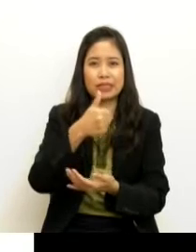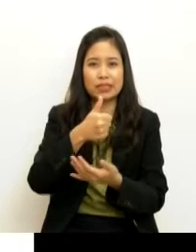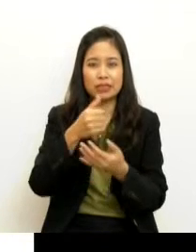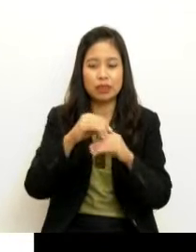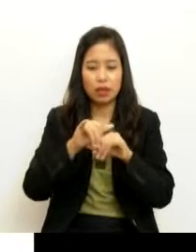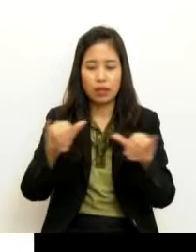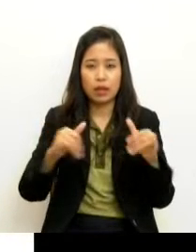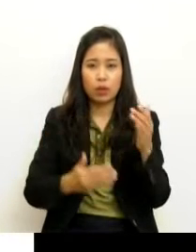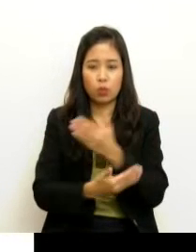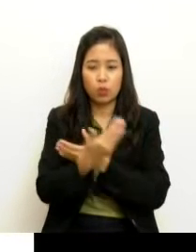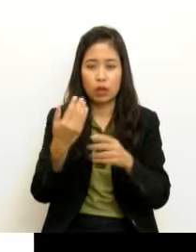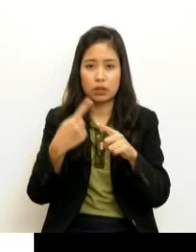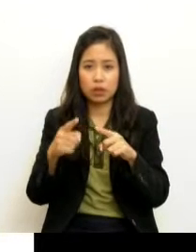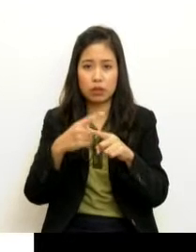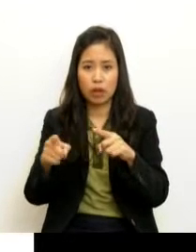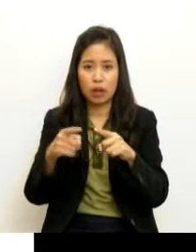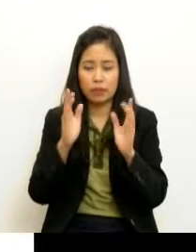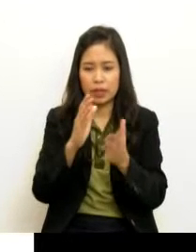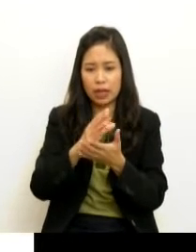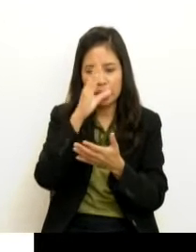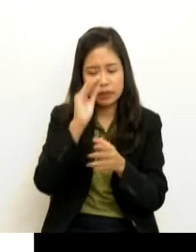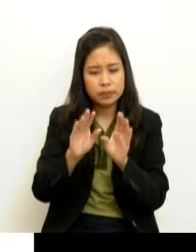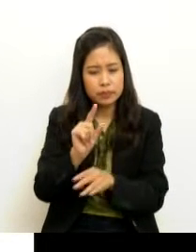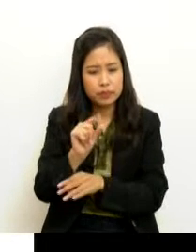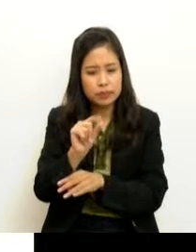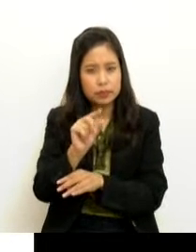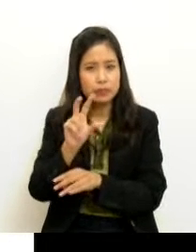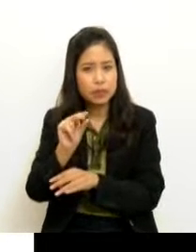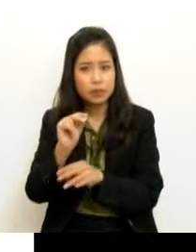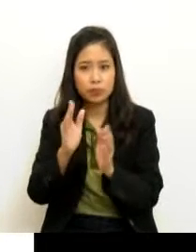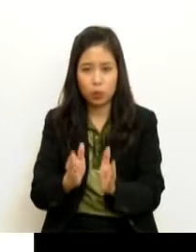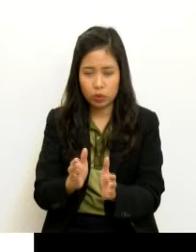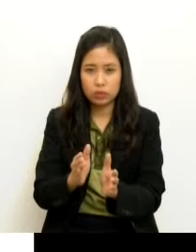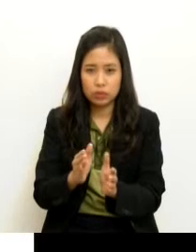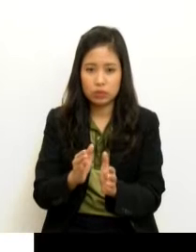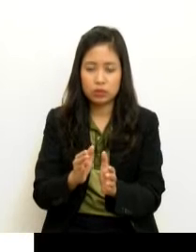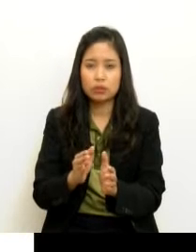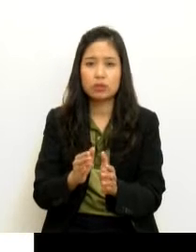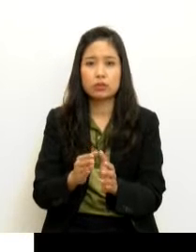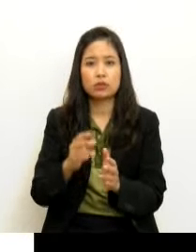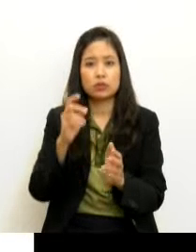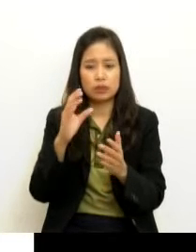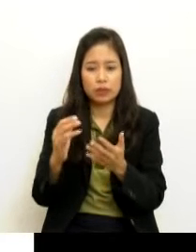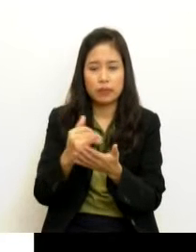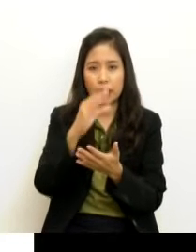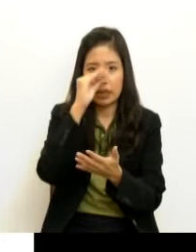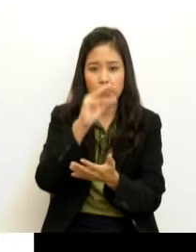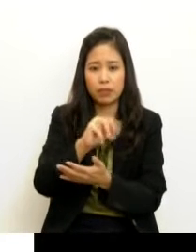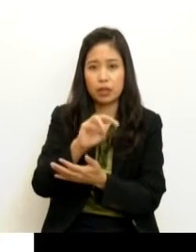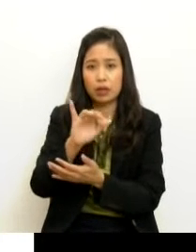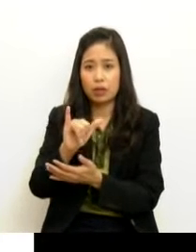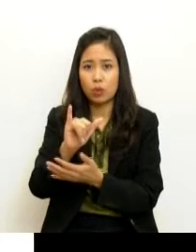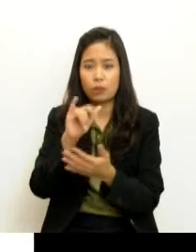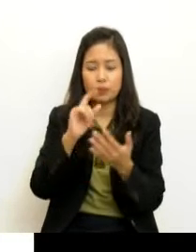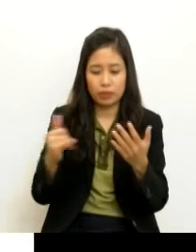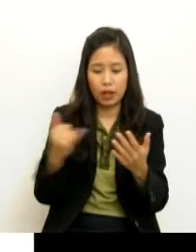าสเล็กๆที่มีนักเรียนไม่ถึง20คนหรือ30คนเนี่ยนะครับถ้ามาเรียนโรงเรียนมัธยม4มุมเมือง